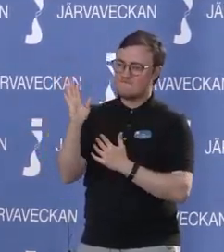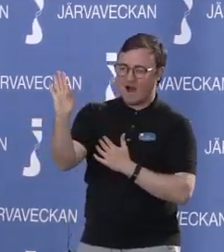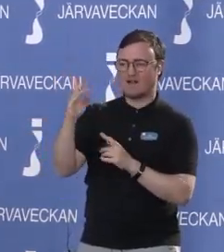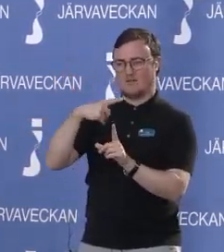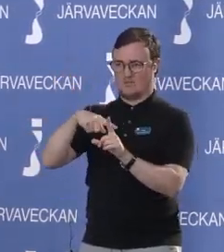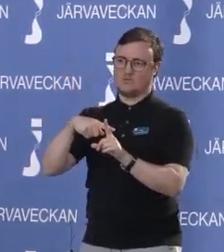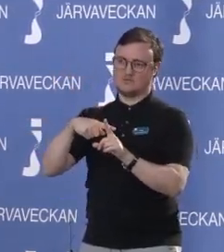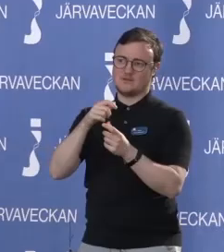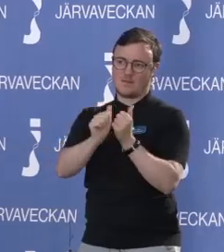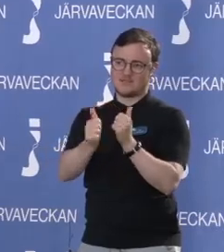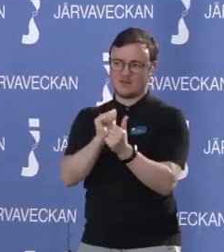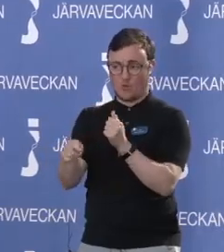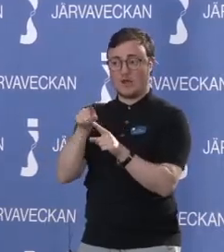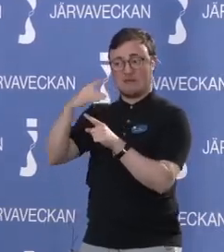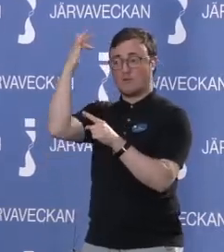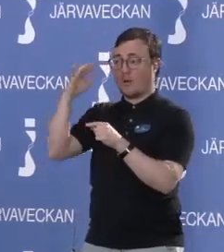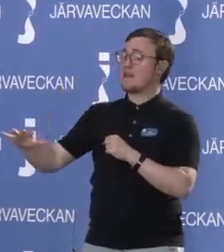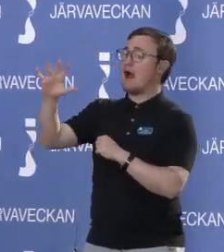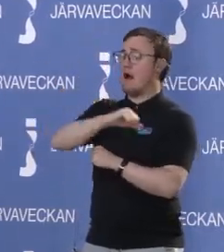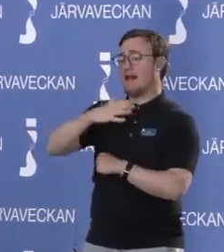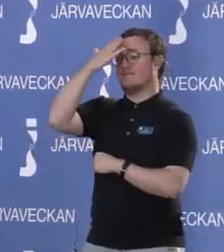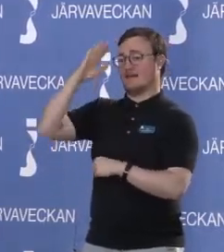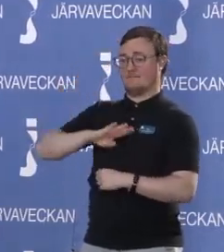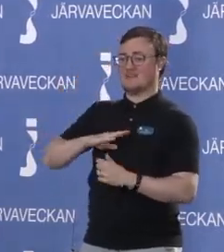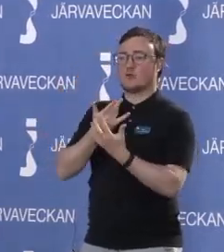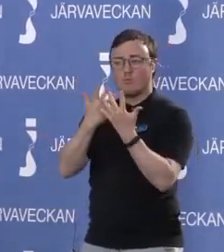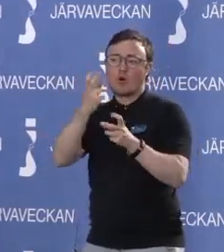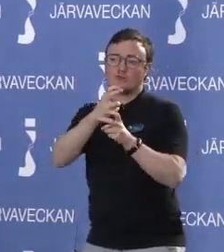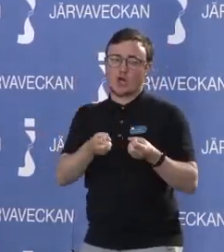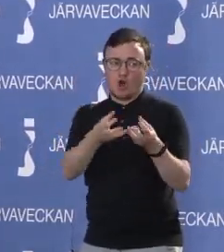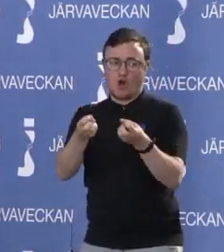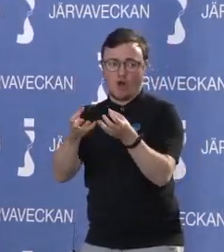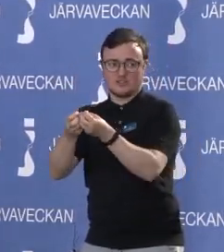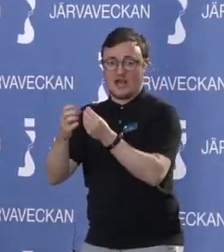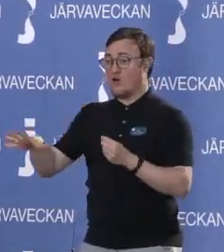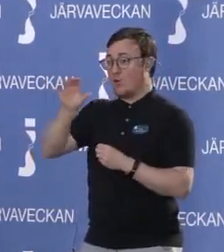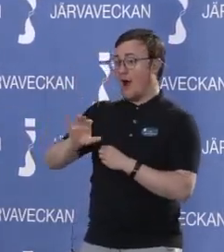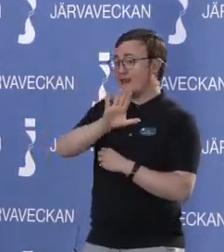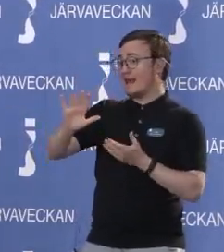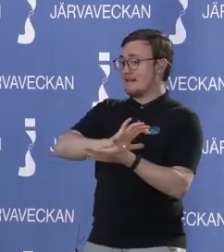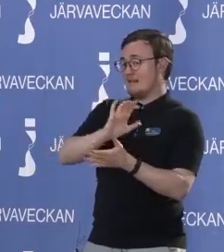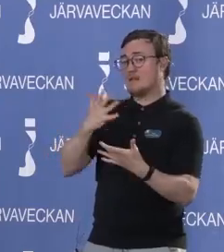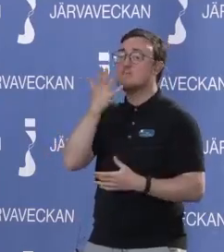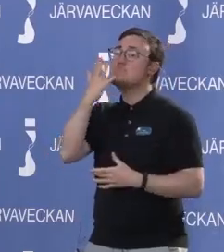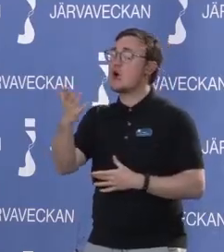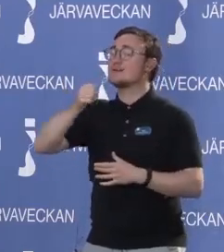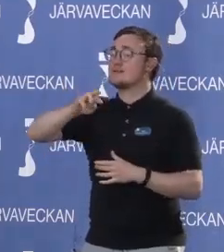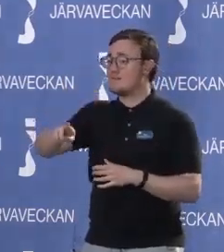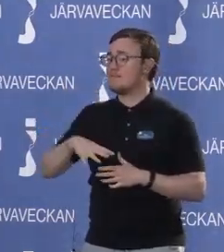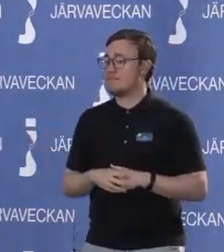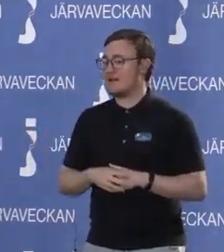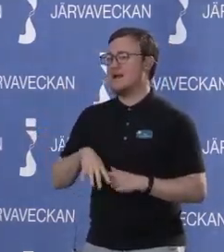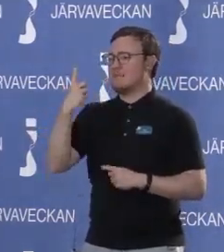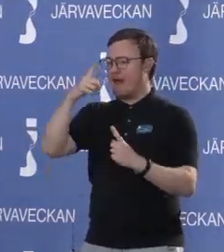ett erkänt problem och det är många som försöker möta det. Och det är ju alla era tidningar goda exempel på. En sak som